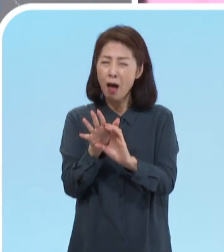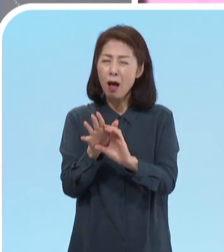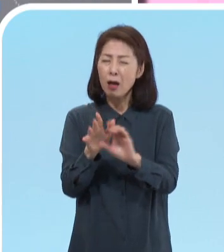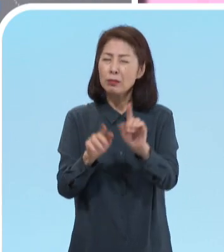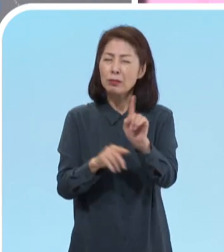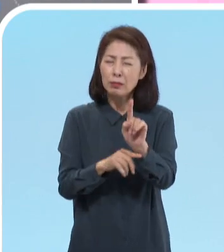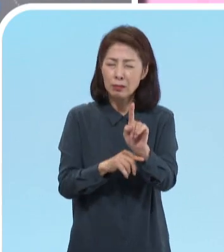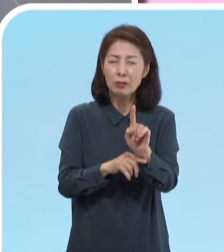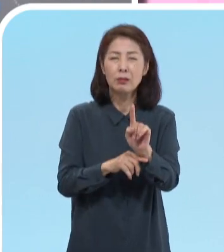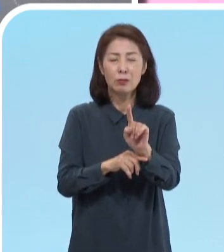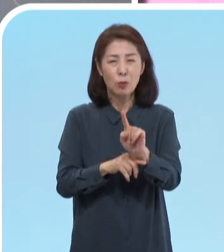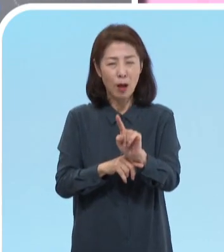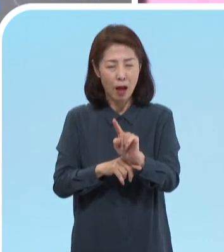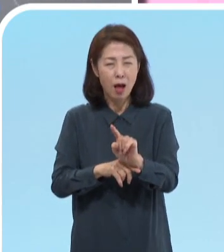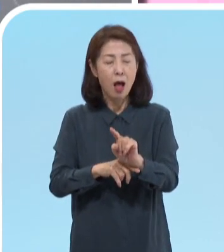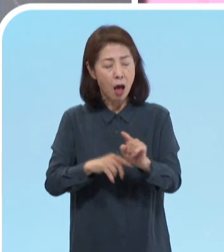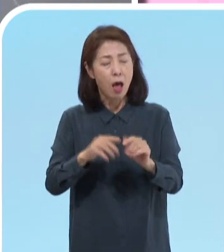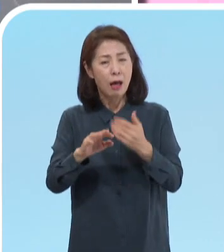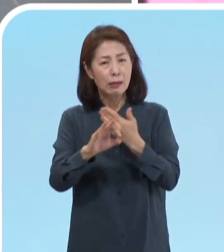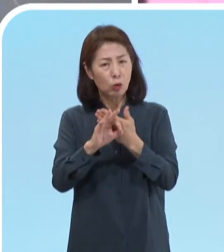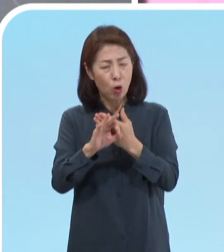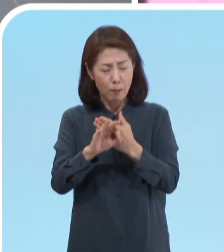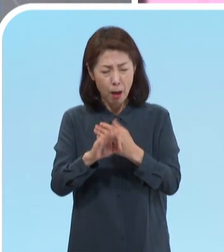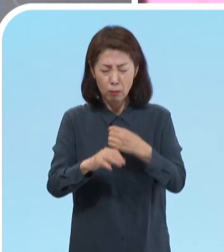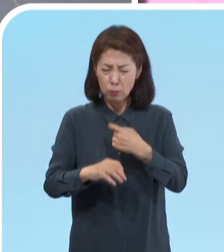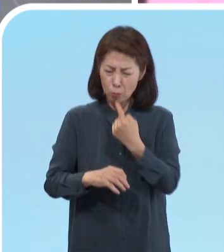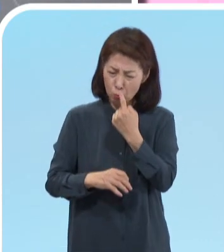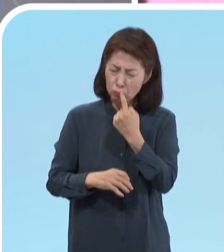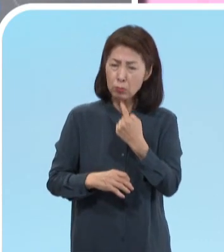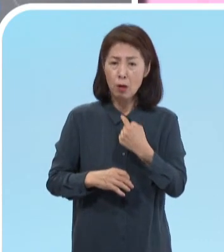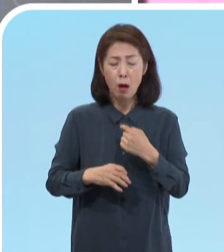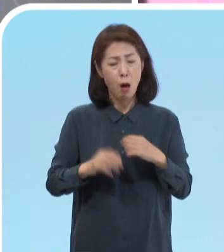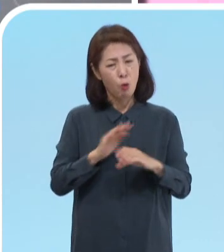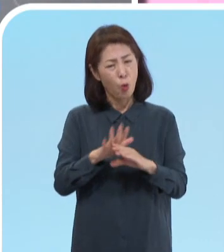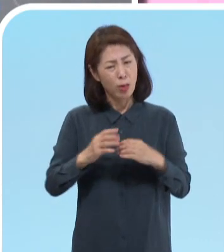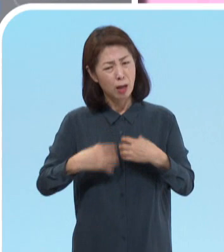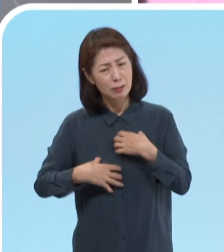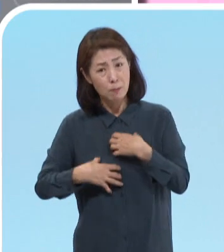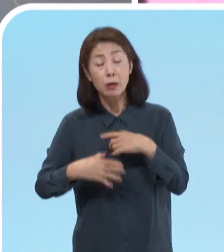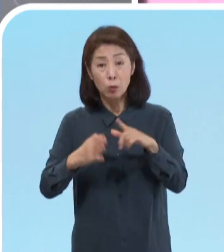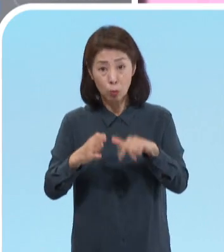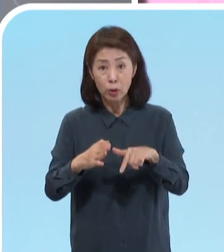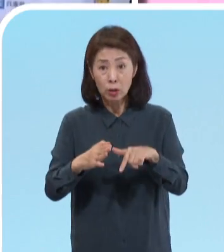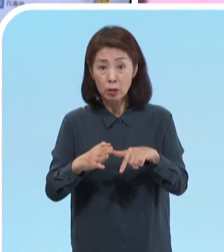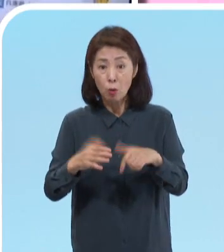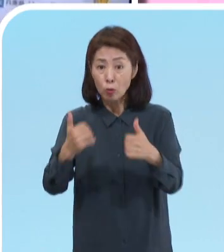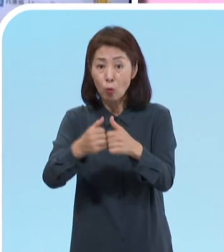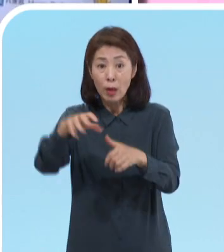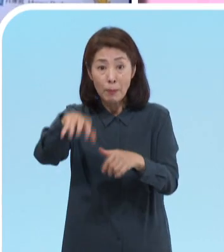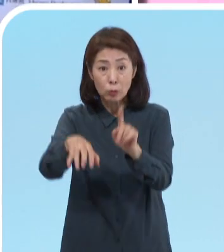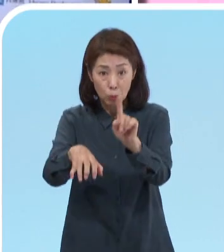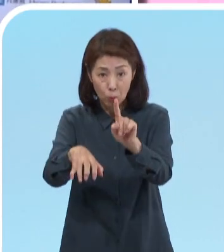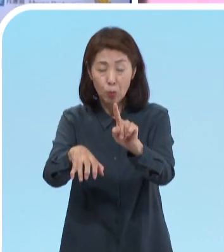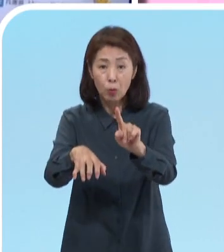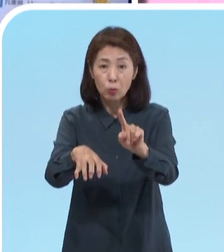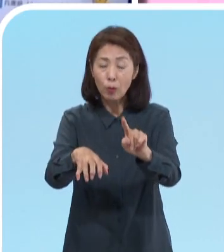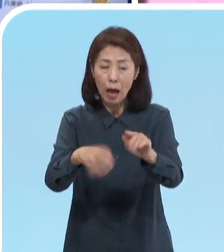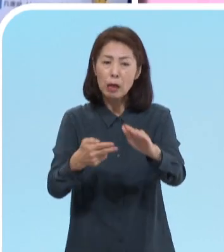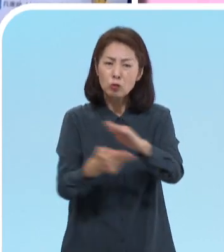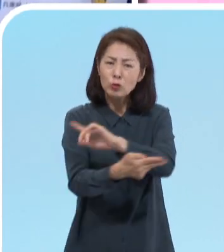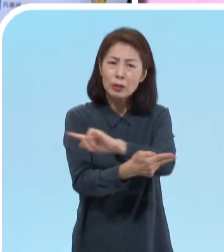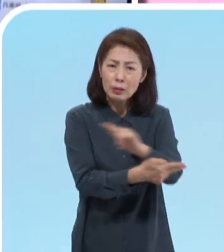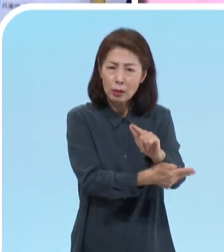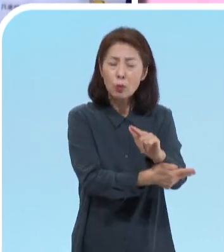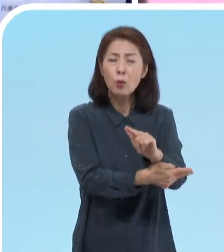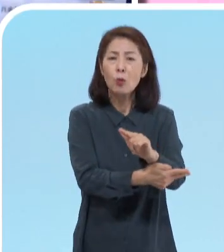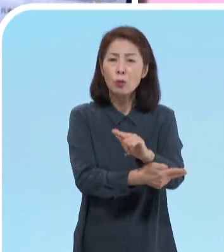たり、コロナかもという時の相談先から入院までの流れを解説したり、また県が提